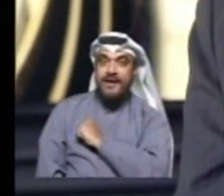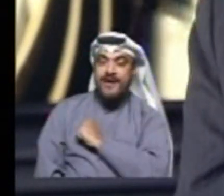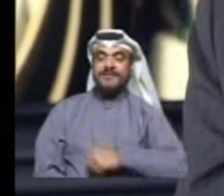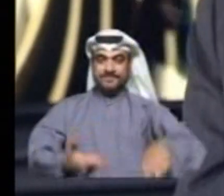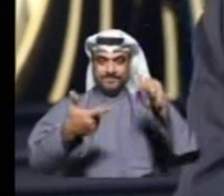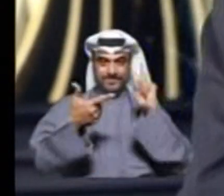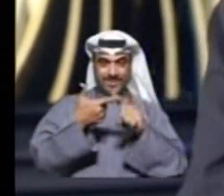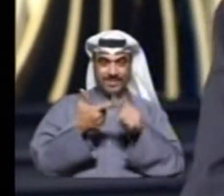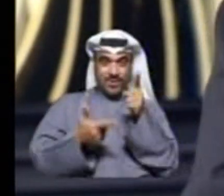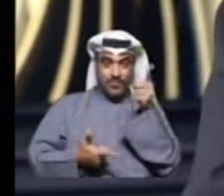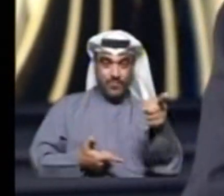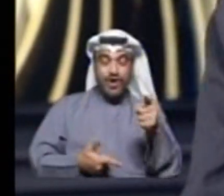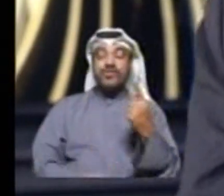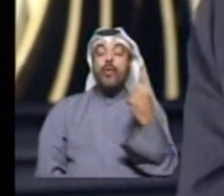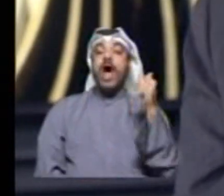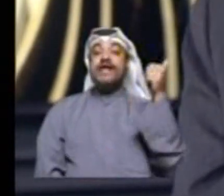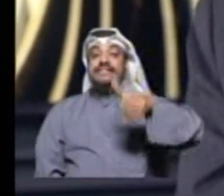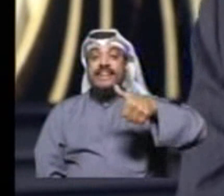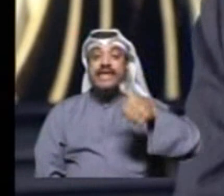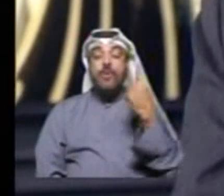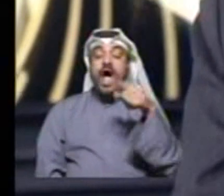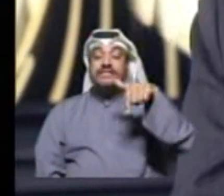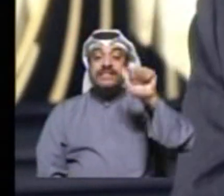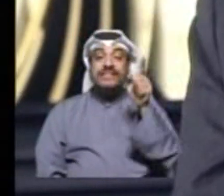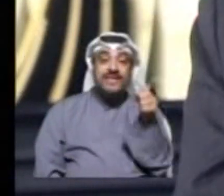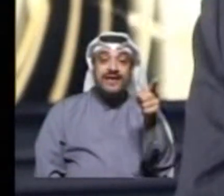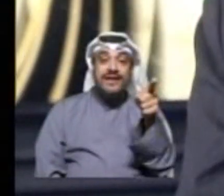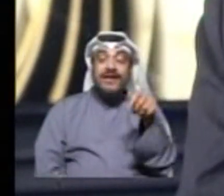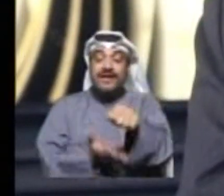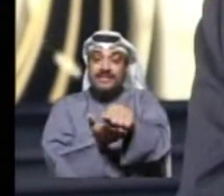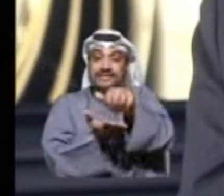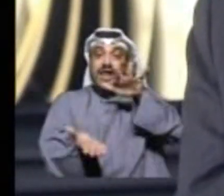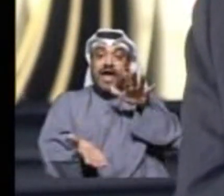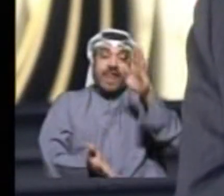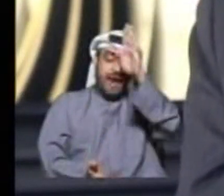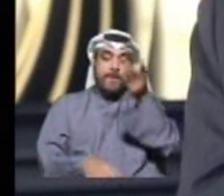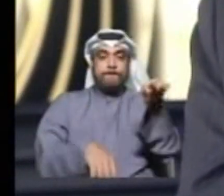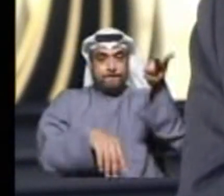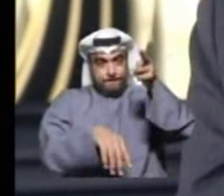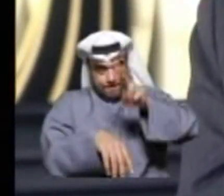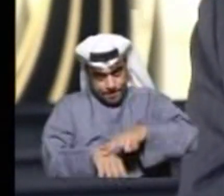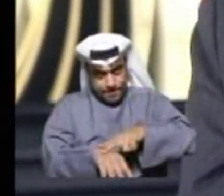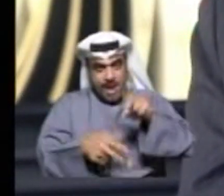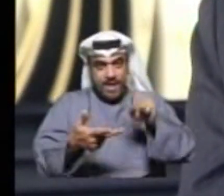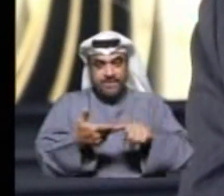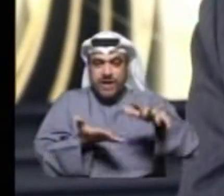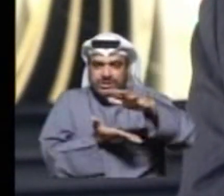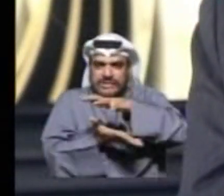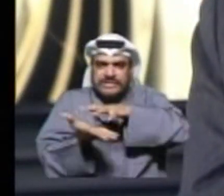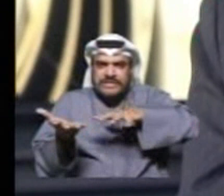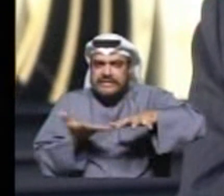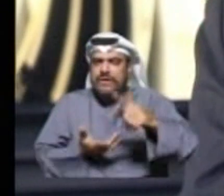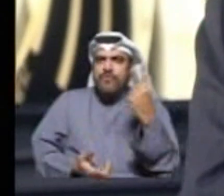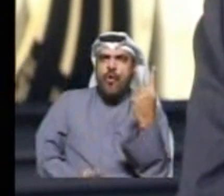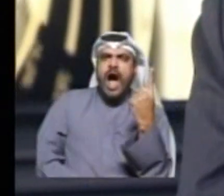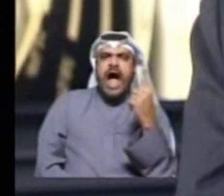محاولات من استقلال الكويت عام 61 فور الاستقلال، أول الاستقلال مبادرة، كانت محاولات الأزمة مع عبد الكريم قاسم 61،